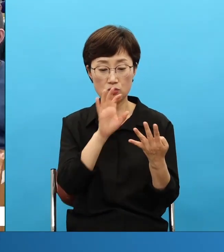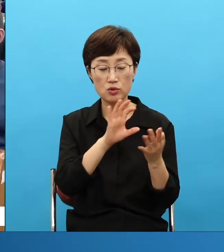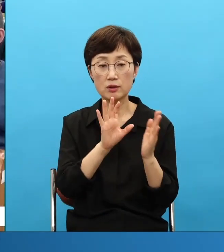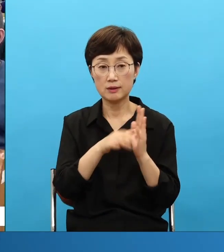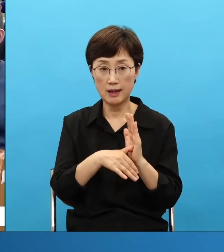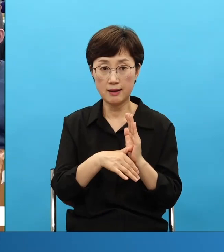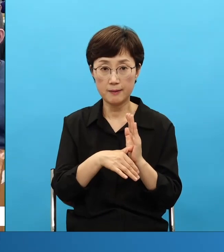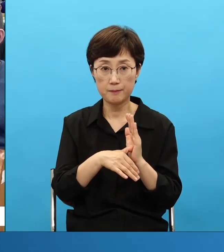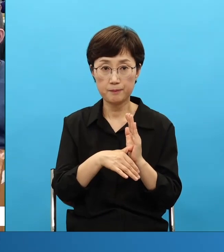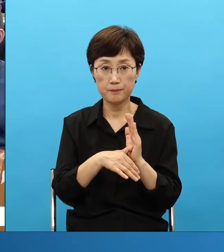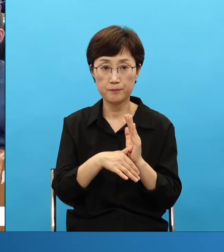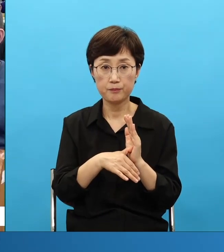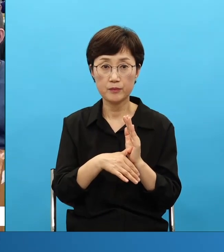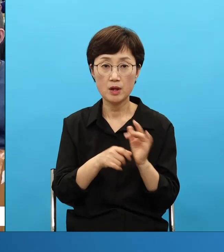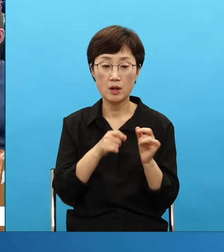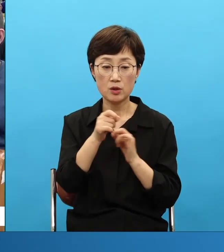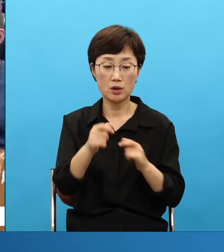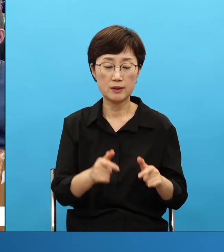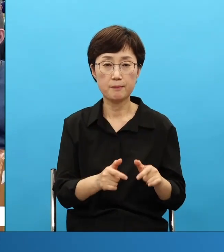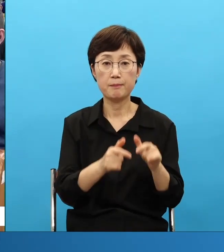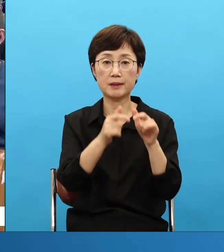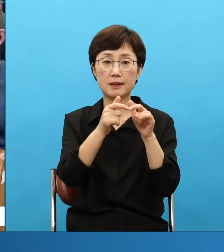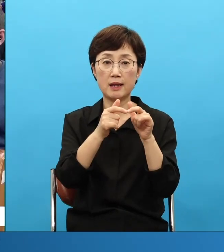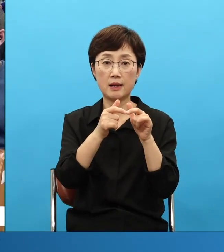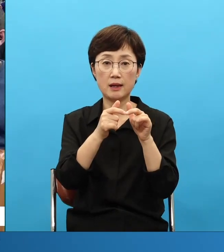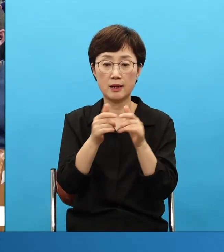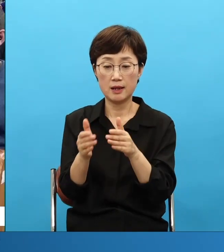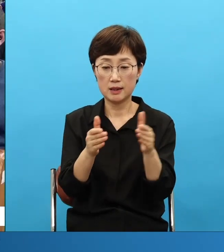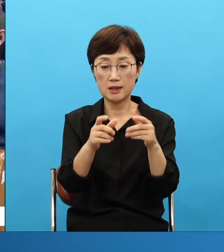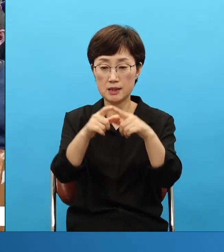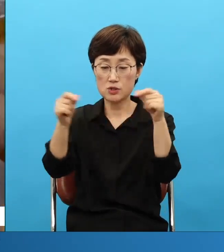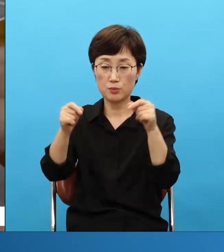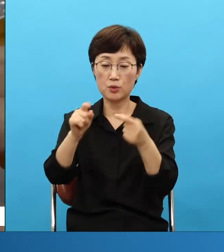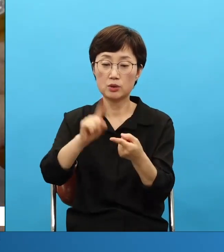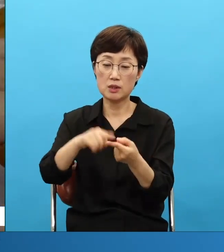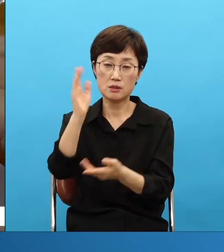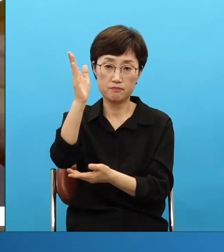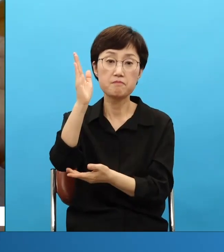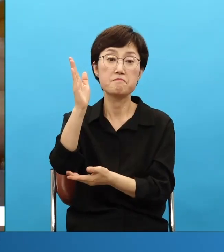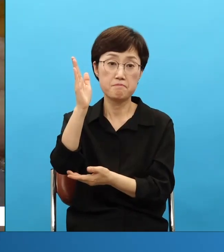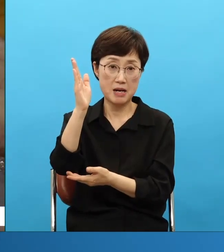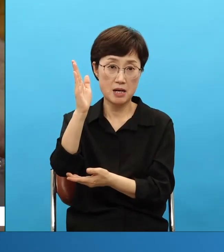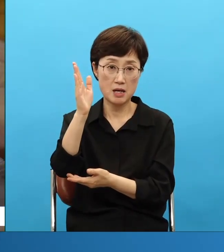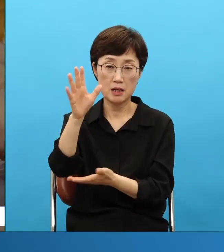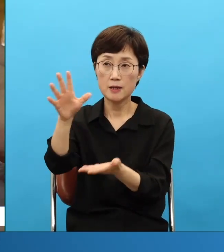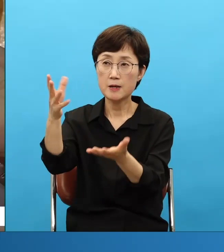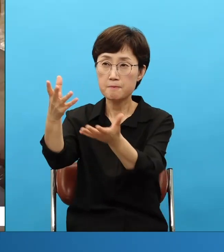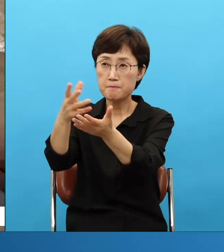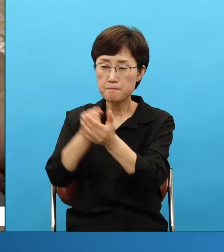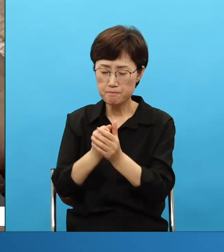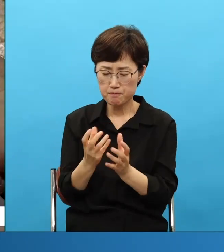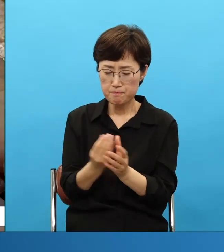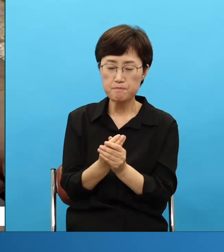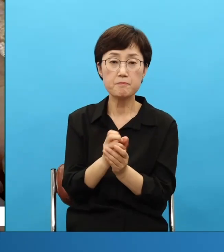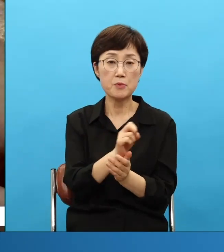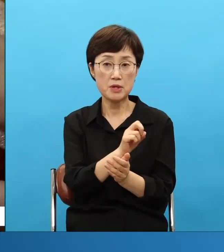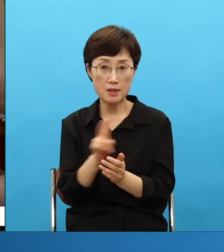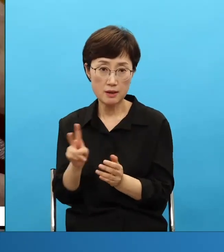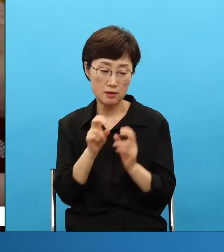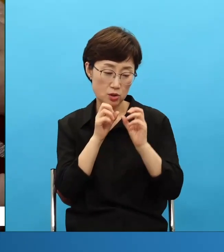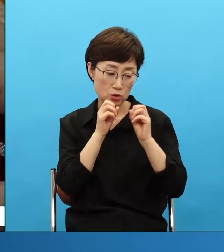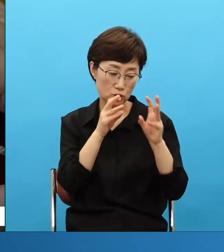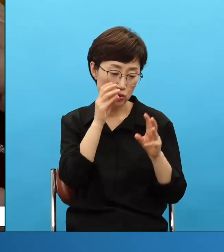류광수 목사는 영원한 망대, 여정, 이정표를 전하며 이 절대 것을 먼저 누려야 전도와